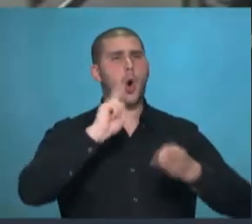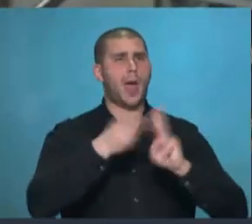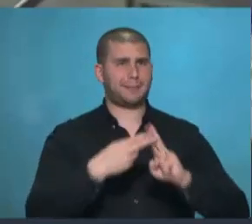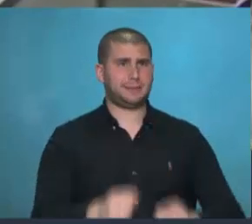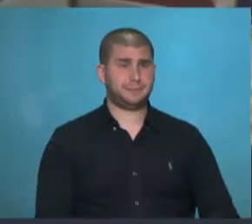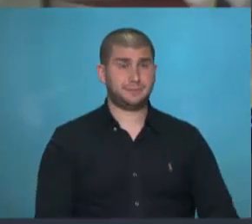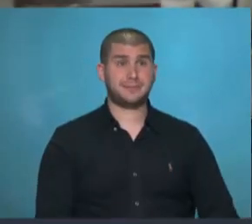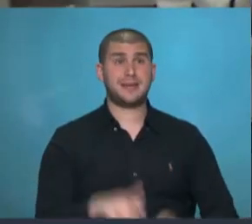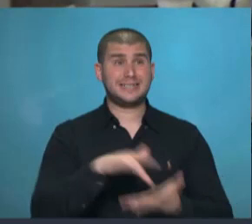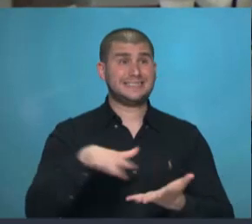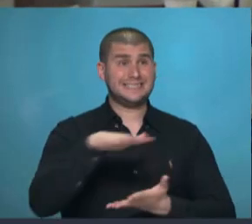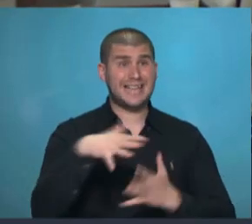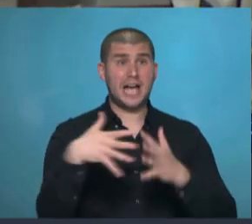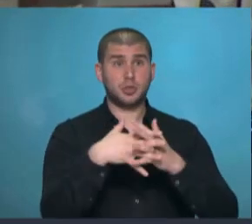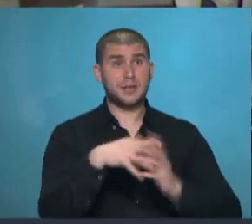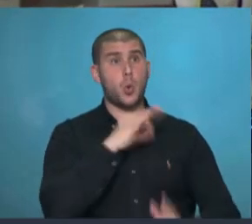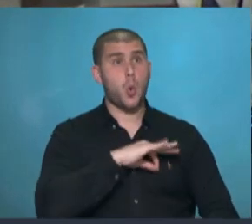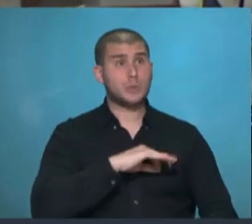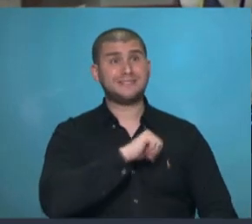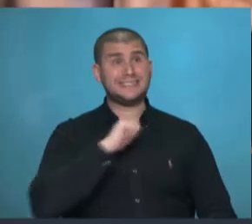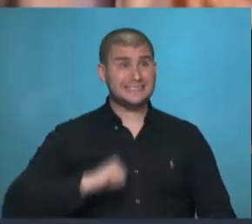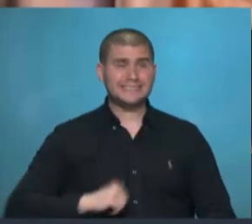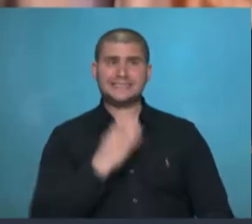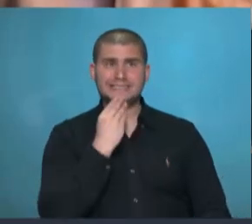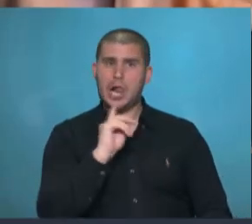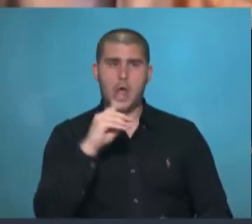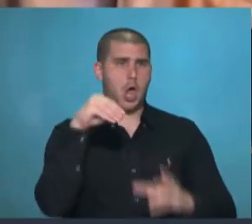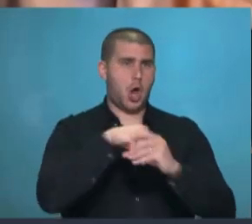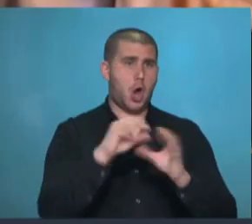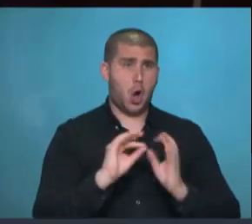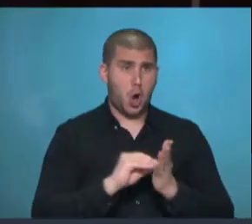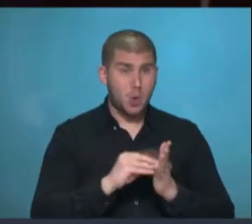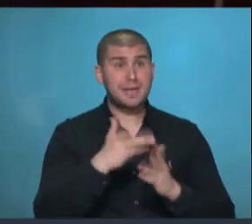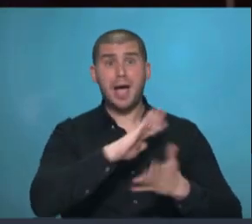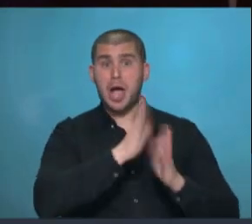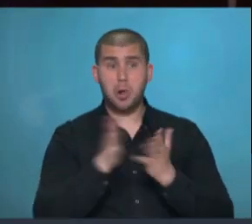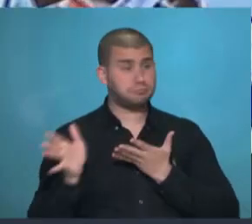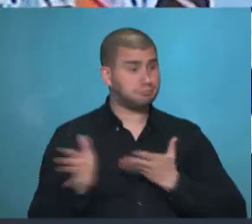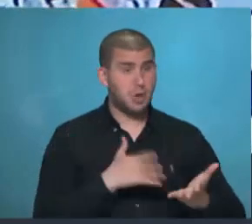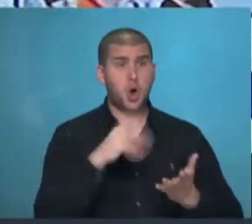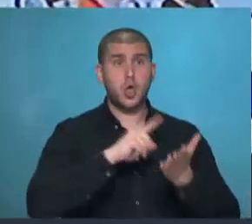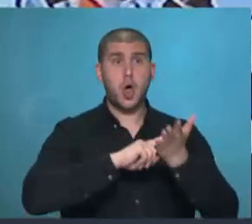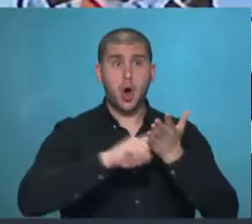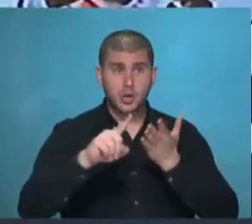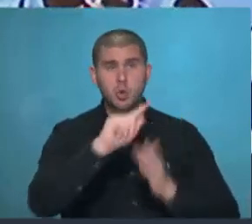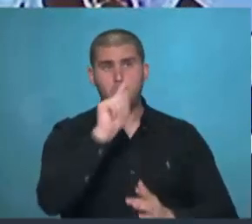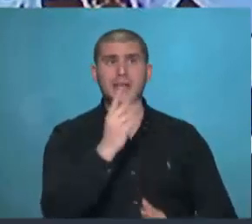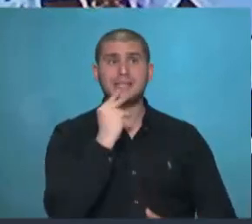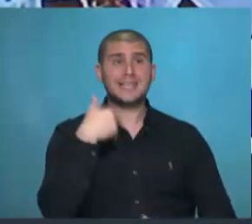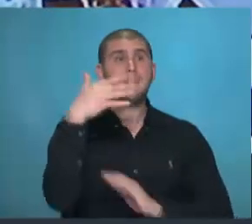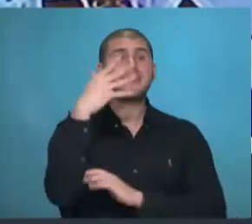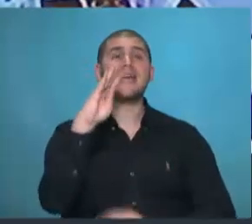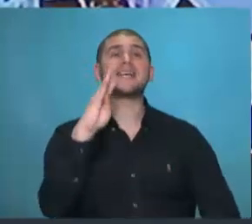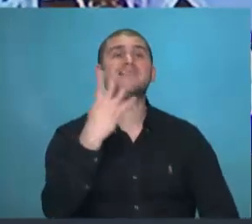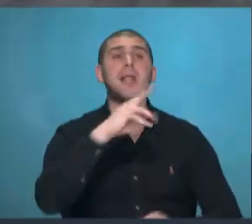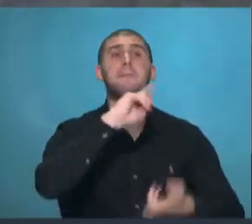בזירה הזאת, בין ארצות הברית, רוסיה וסין, ישראל אמנם אינה שחקנית, אבל אם הכל ילך כשורה, בעוד כחודש, היא תהיה למדינה הרביעית